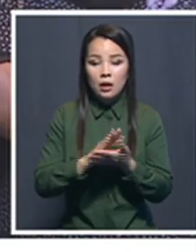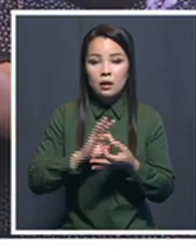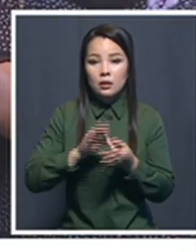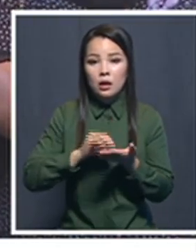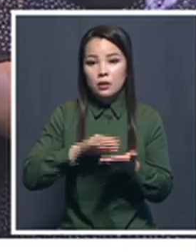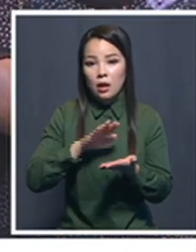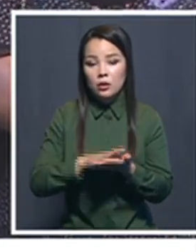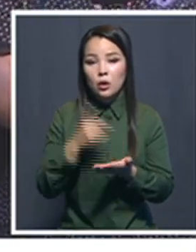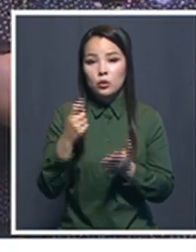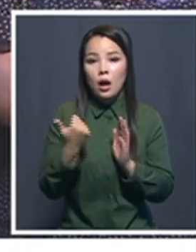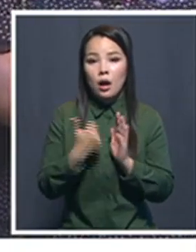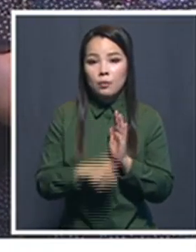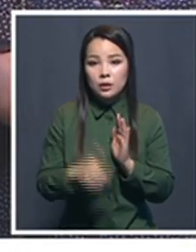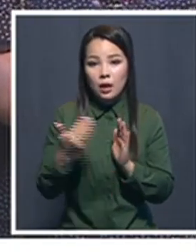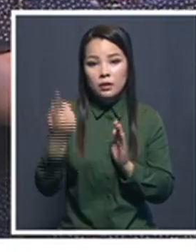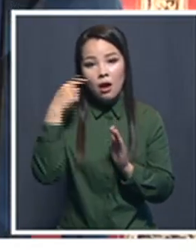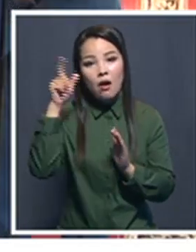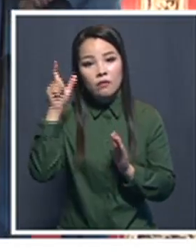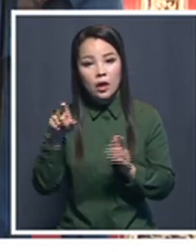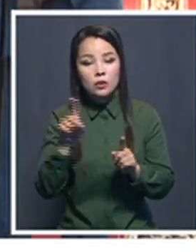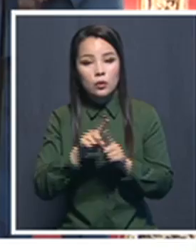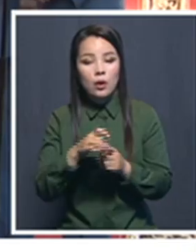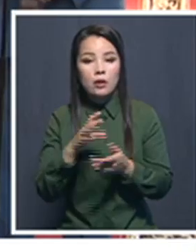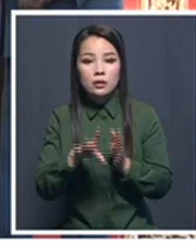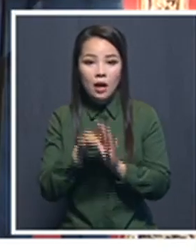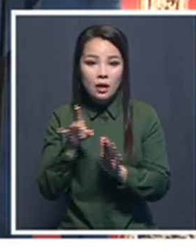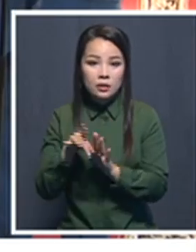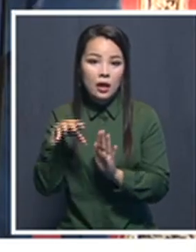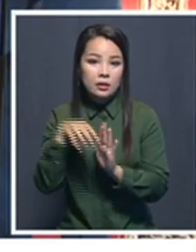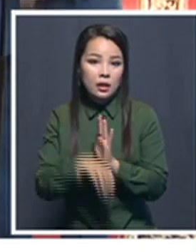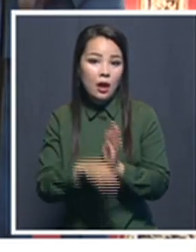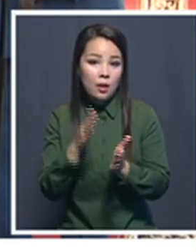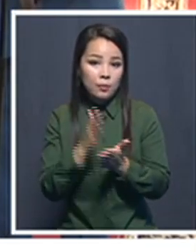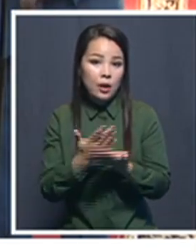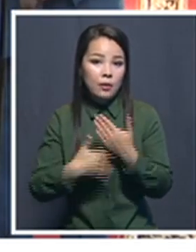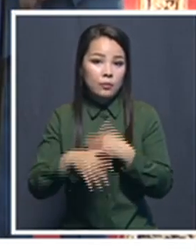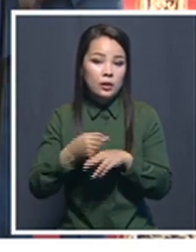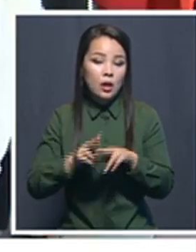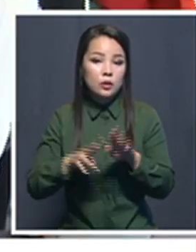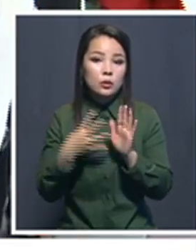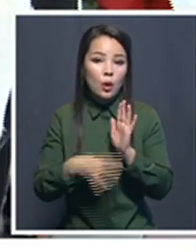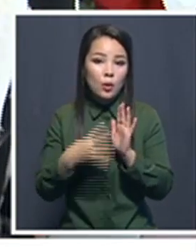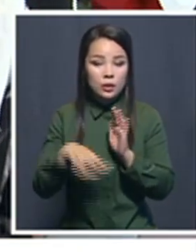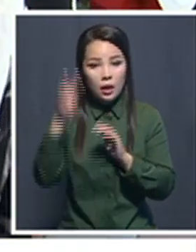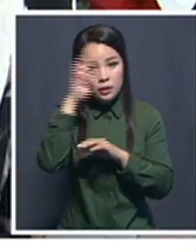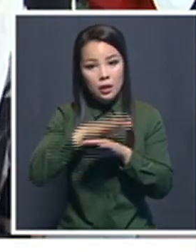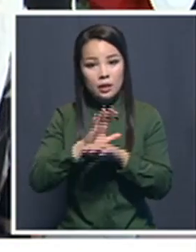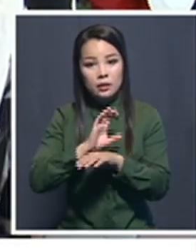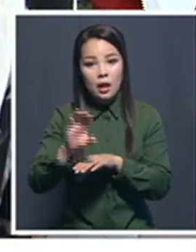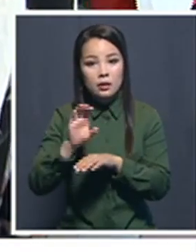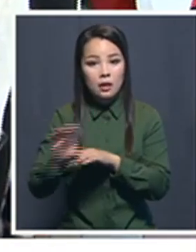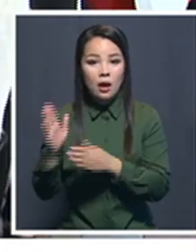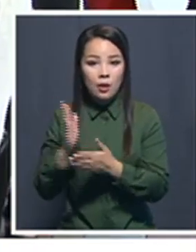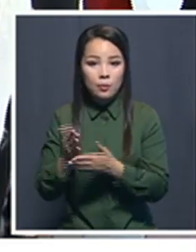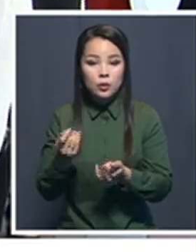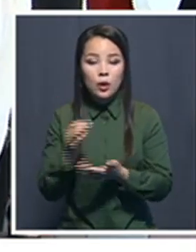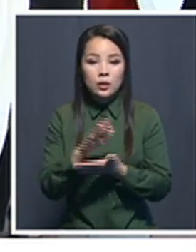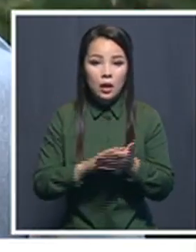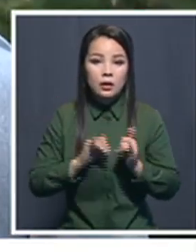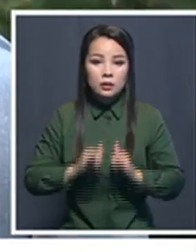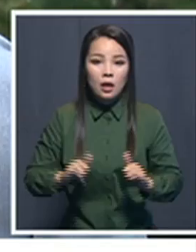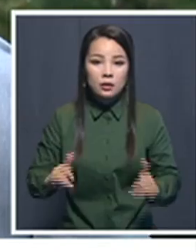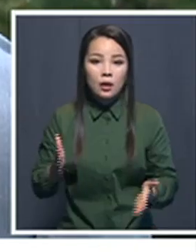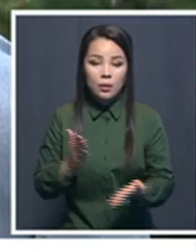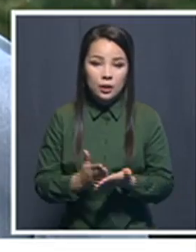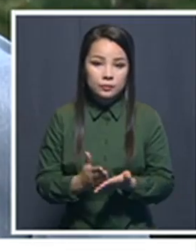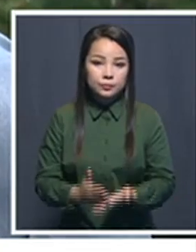көрді. 160 отандық автордың таңдамалы шығармалары енген бұл туынды әлемнің 90-нан аса еліне таратылды. Қазір одақтың жұмысы одан әрі қарай жанданды.